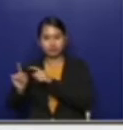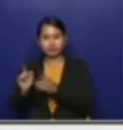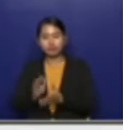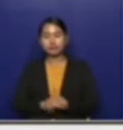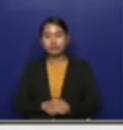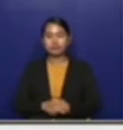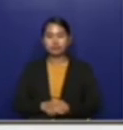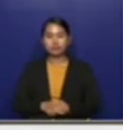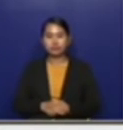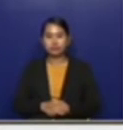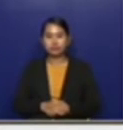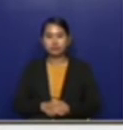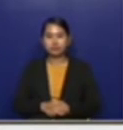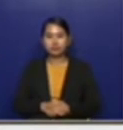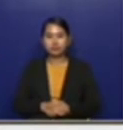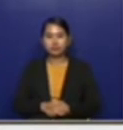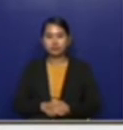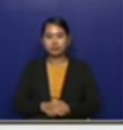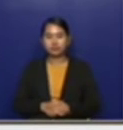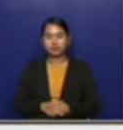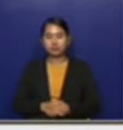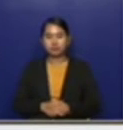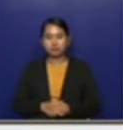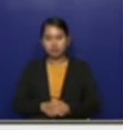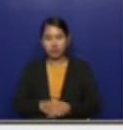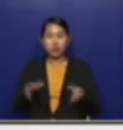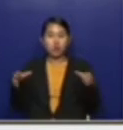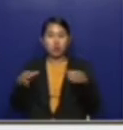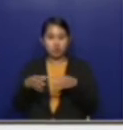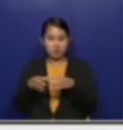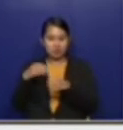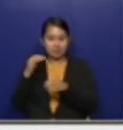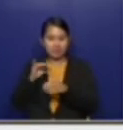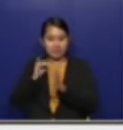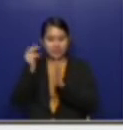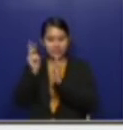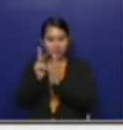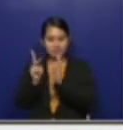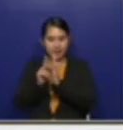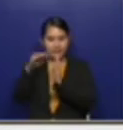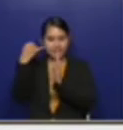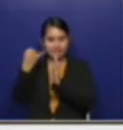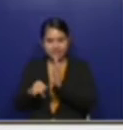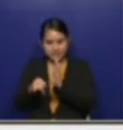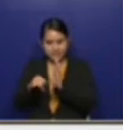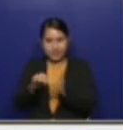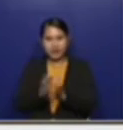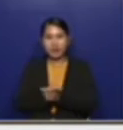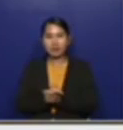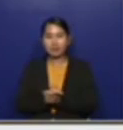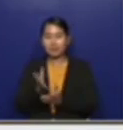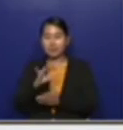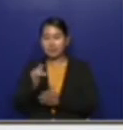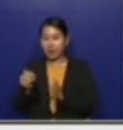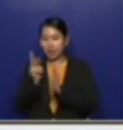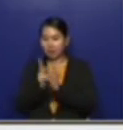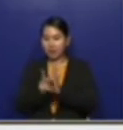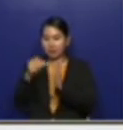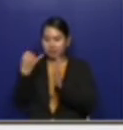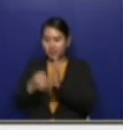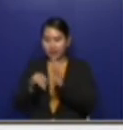ไม่สุ่มเสี่ยงอ่อนไหวกับการกระทำผิดกฎหมายที่อาจมีการสร้างสถานการณ์